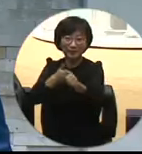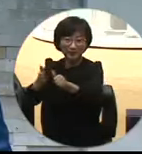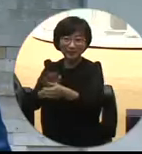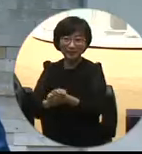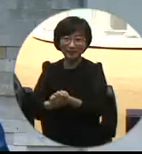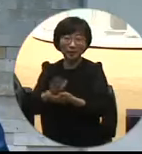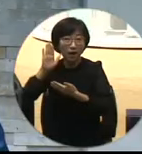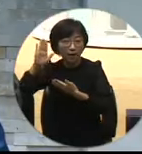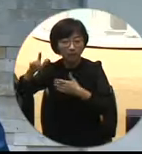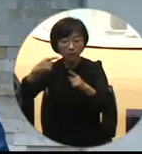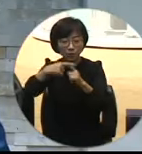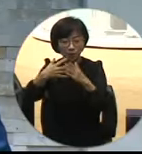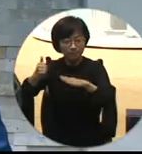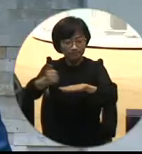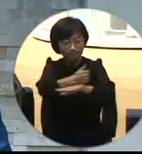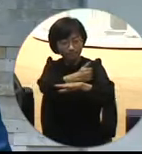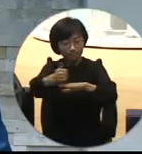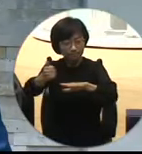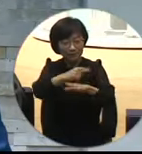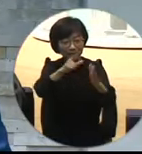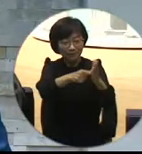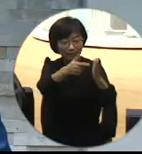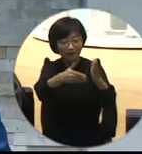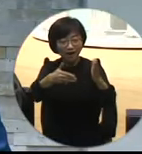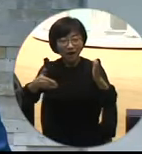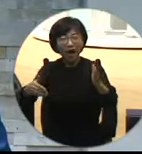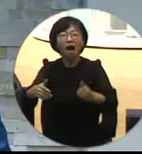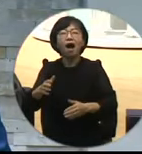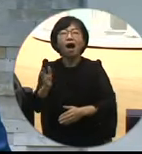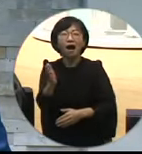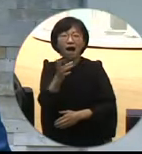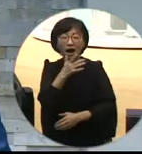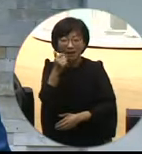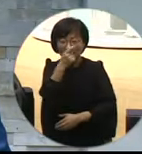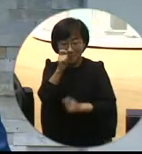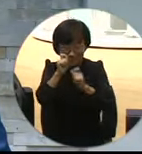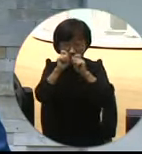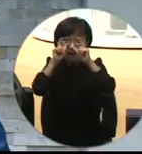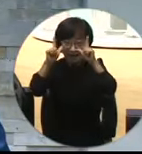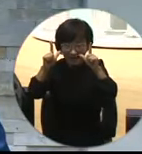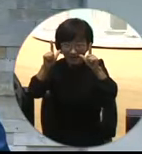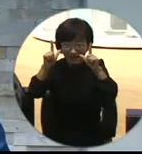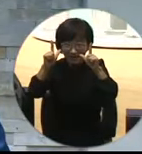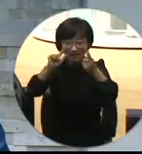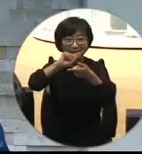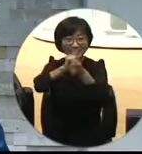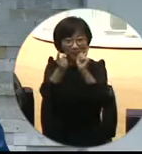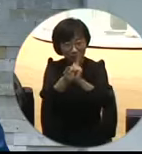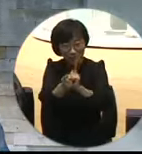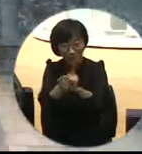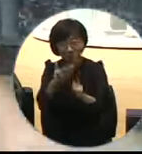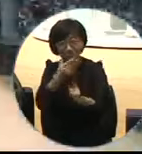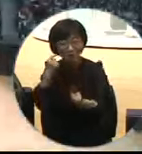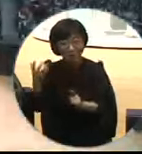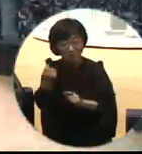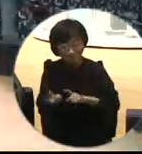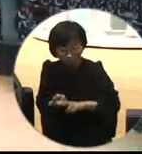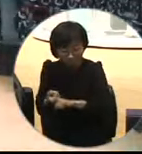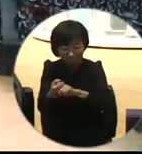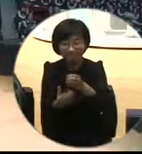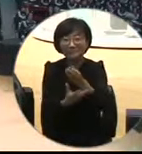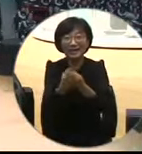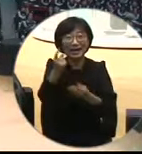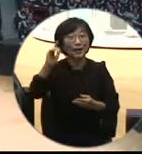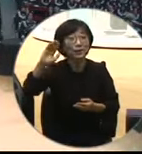어느 순간에 다 이해가 되고 여러분이 복음적 이해로 인해 서로가 다 하나 되는 그날 올 줄로 믿습니다.